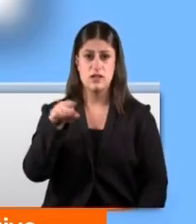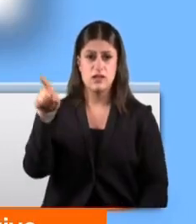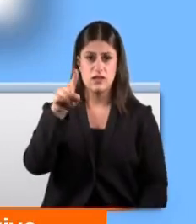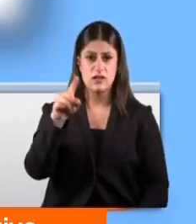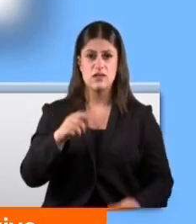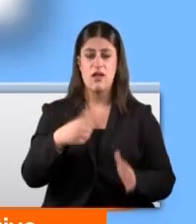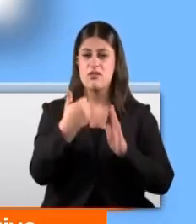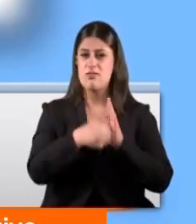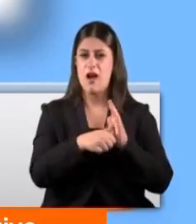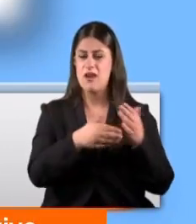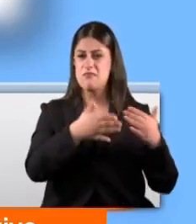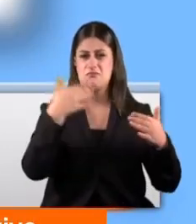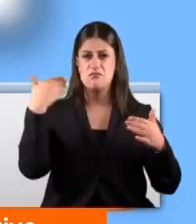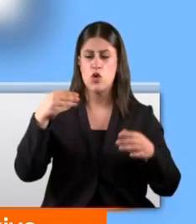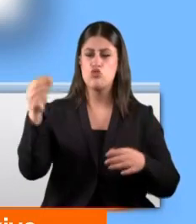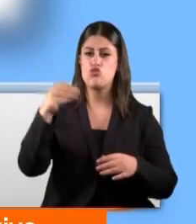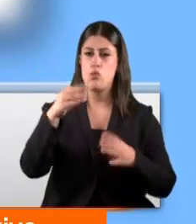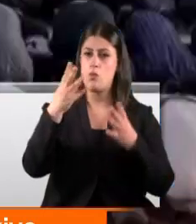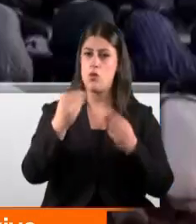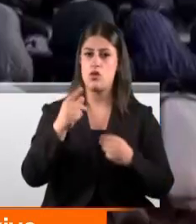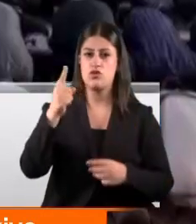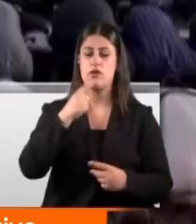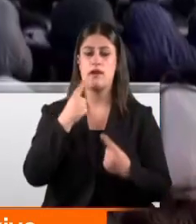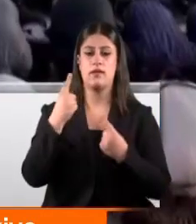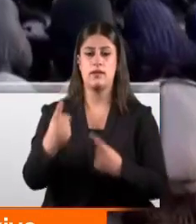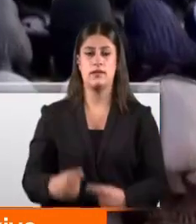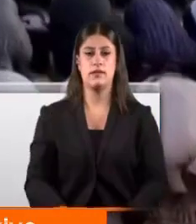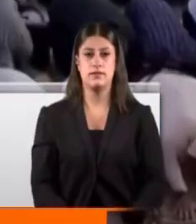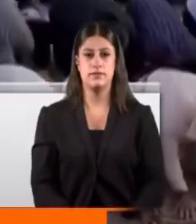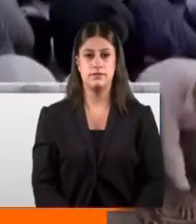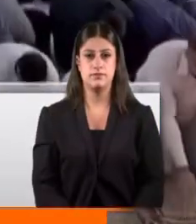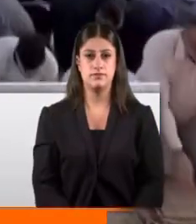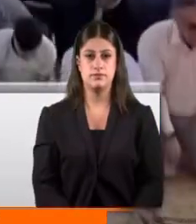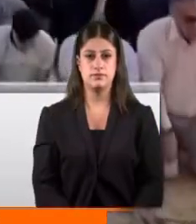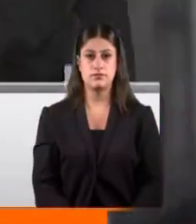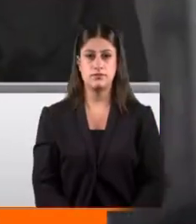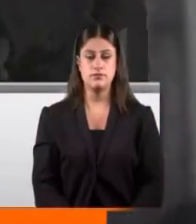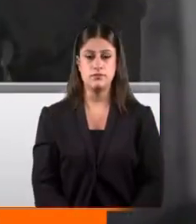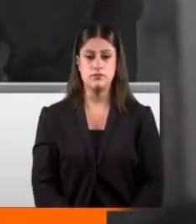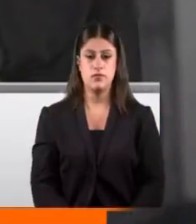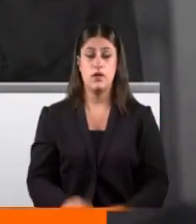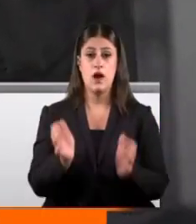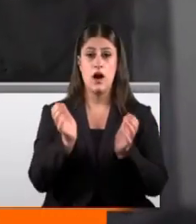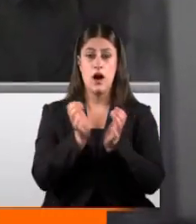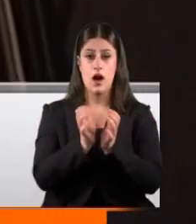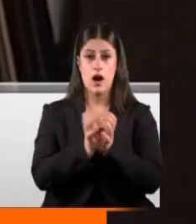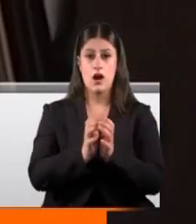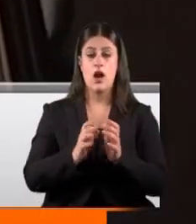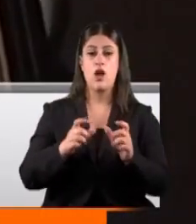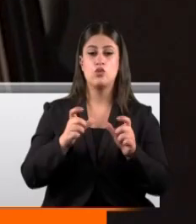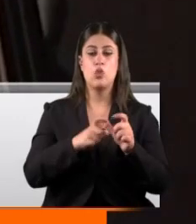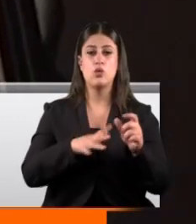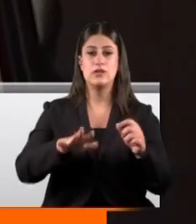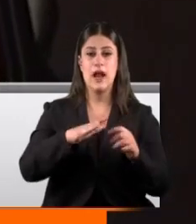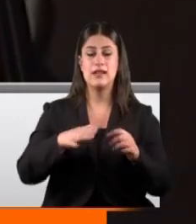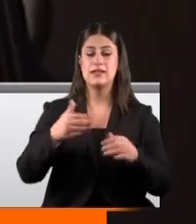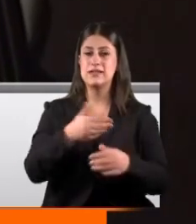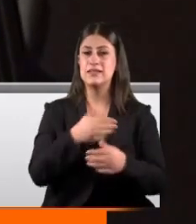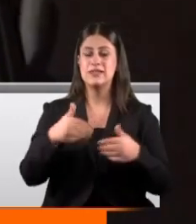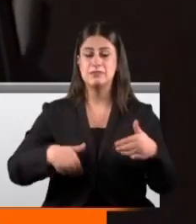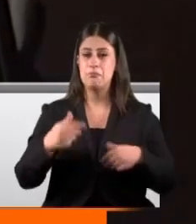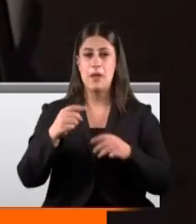çöplüğünde yerinizi alacaksınız çıkışı yaptı Aile ve Sosyal Hizmetler Bakanı Mahinur